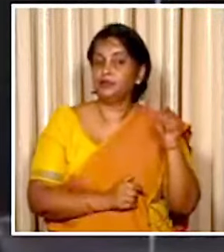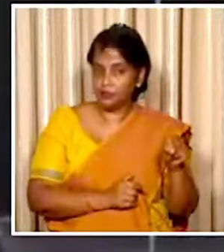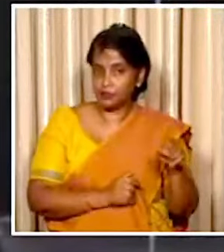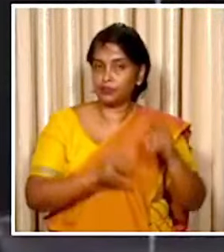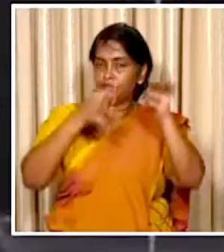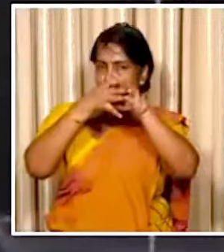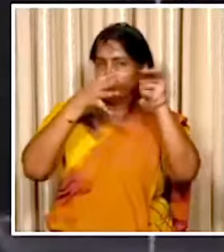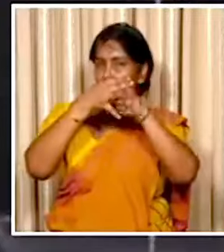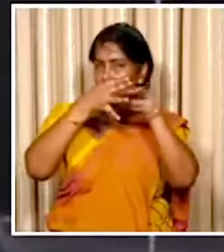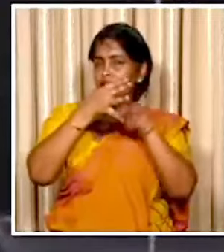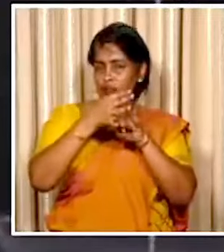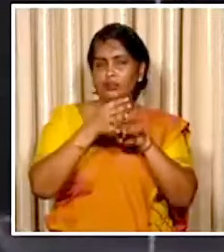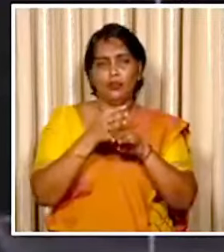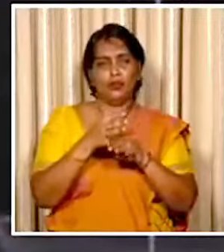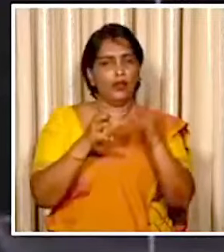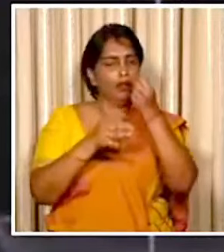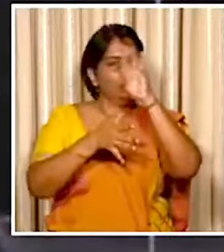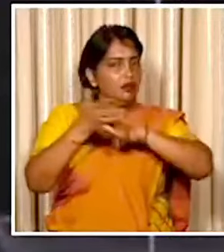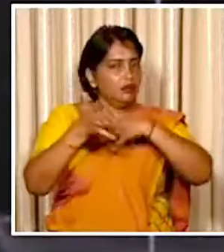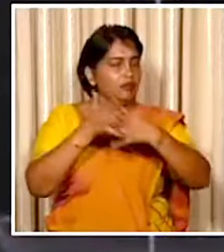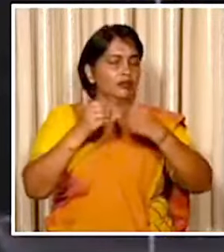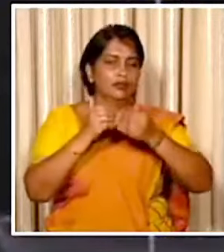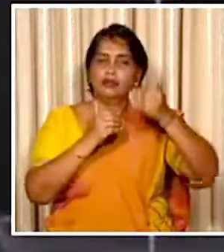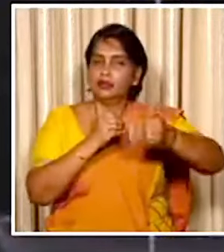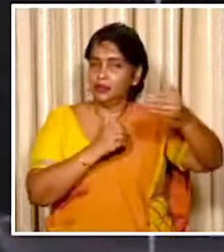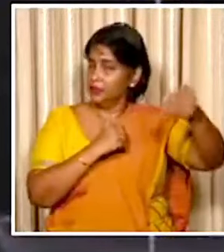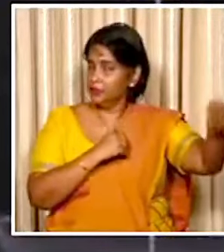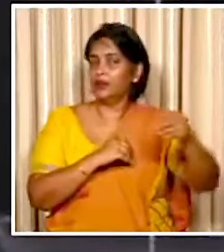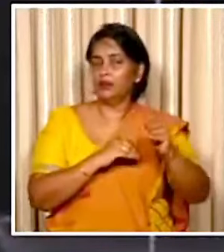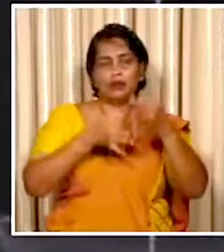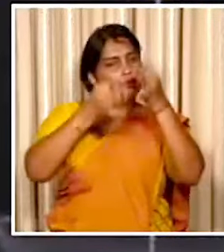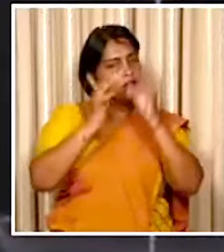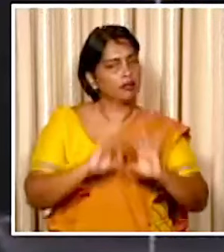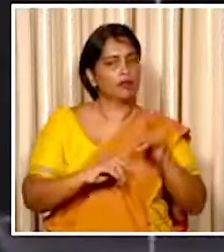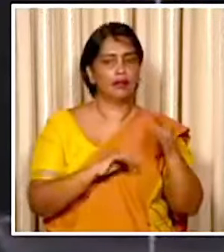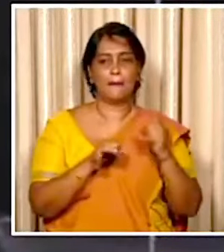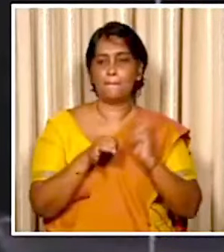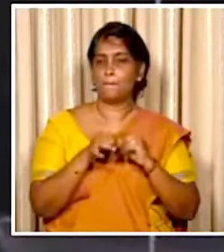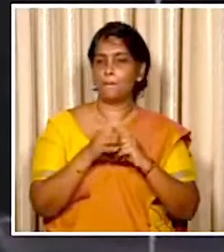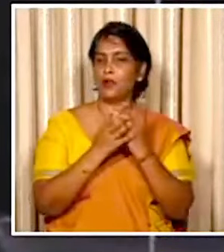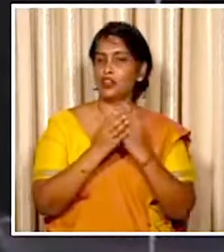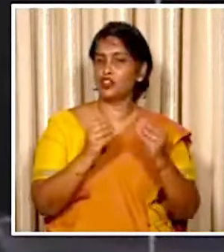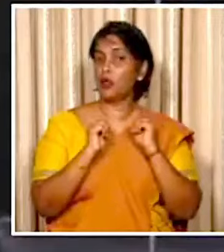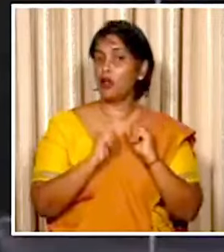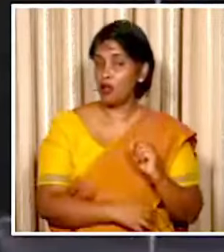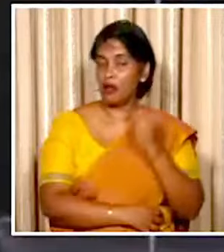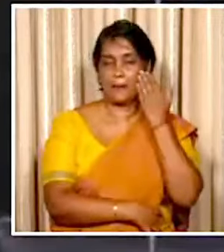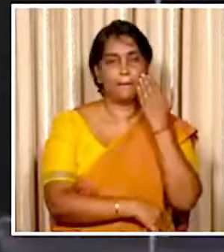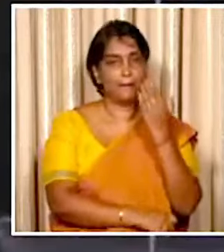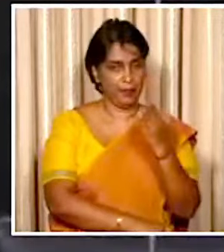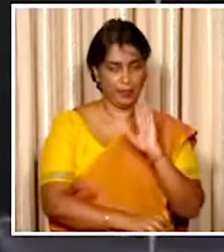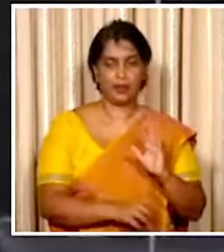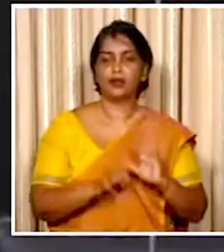අධියර කීපයකින්, ඒ කියන්නේ අයවැය කීපයකින් ඉදිරියට ක්‍රමානුකූලව ඒ ප්‍රශ්නේ විසඳන ආකාරය පෙන්වා දීලා